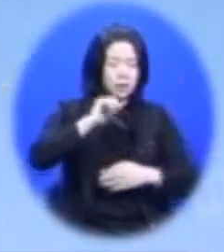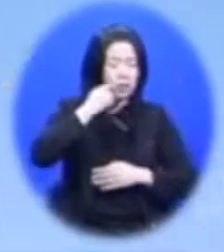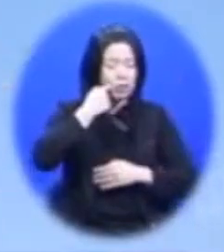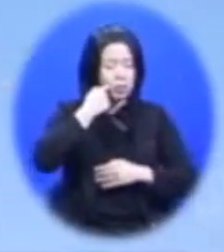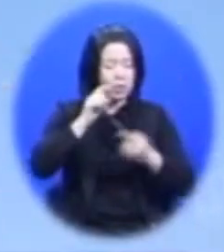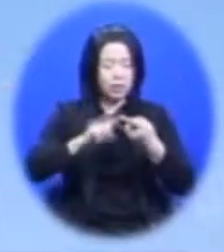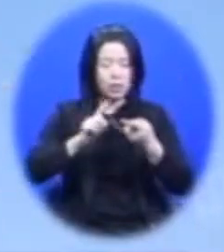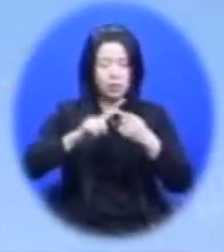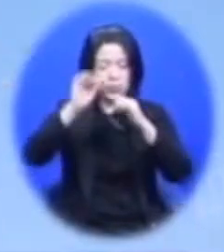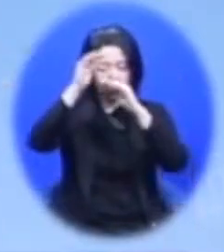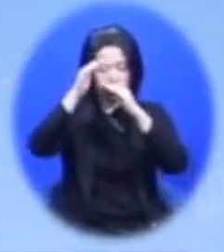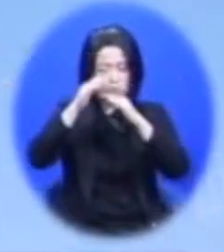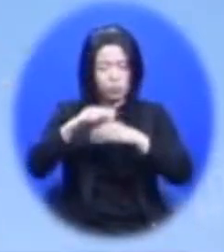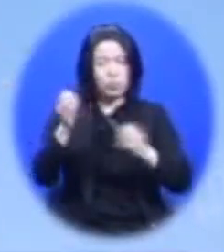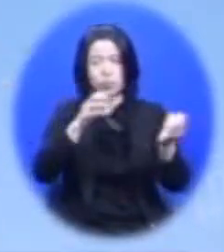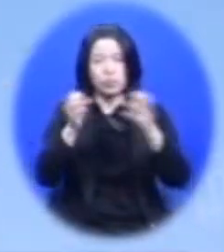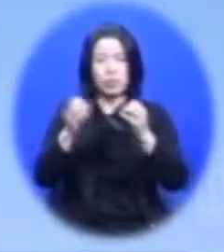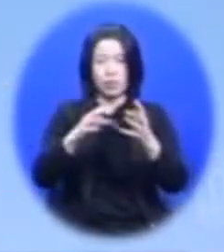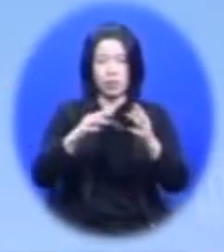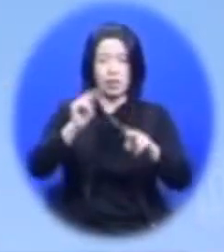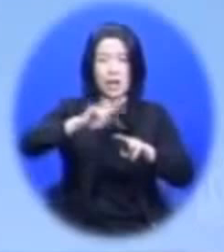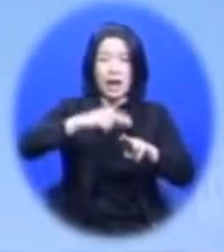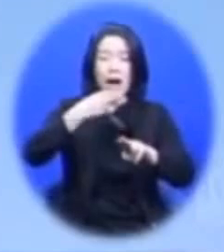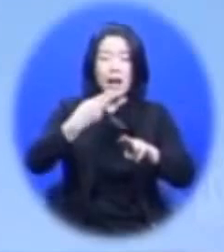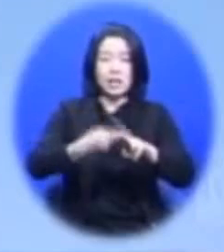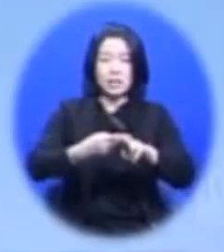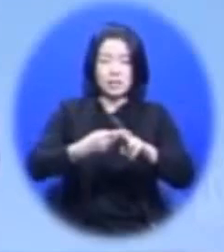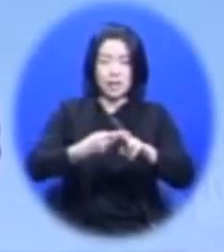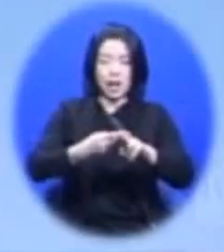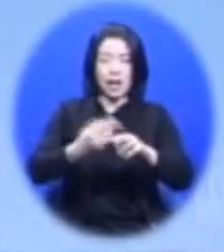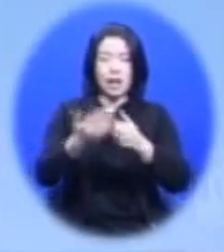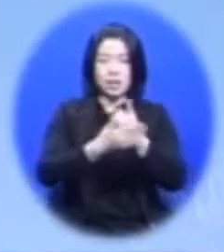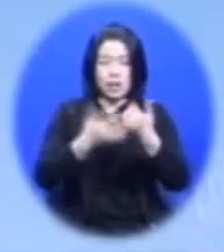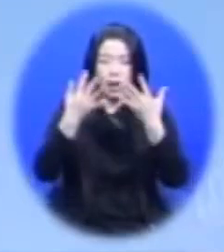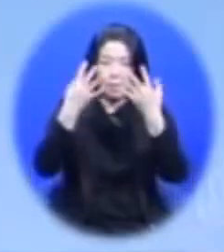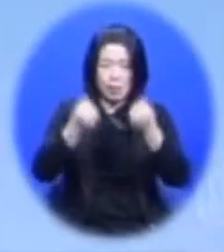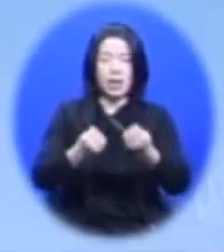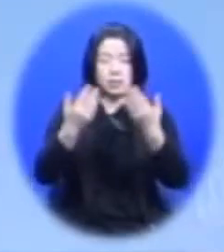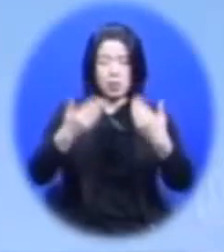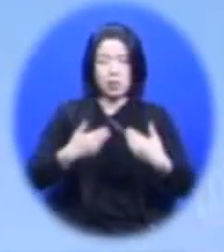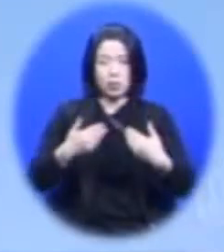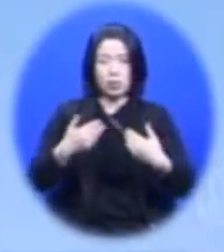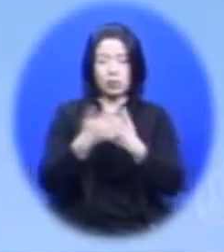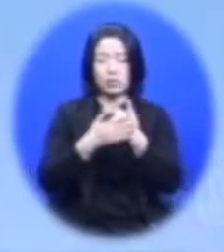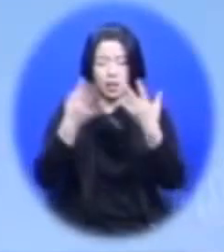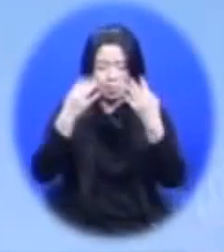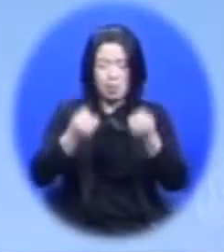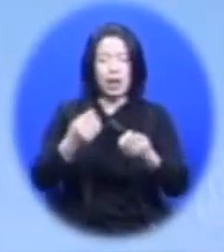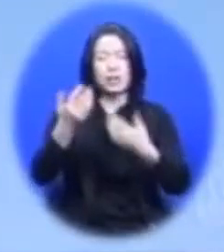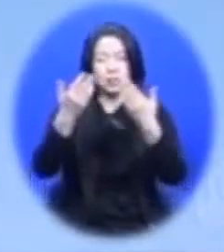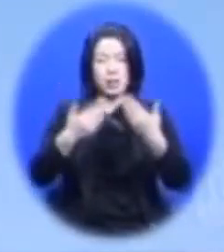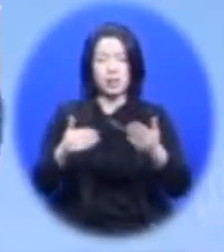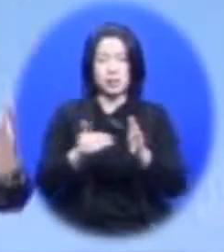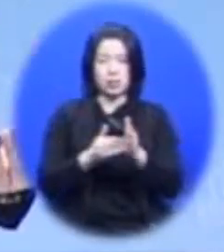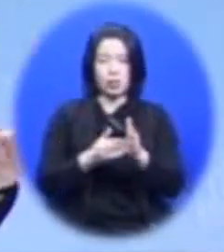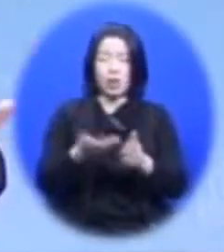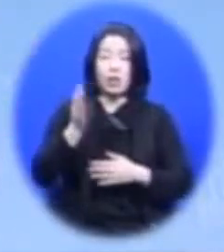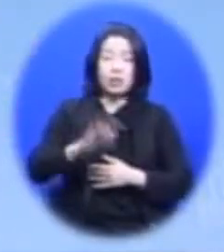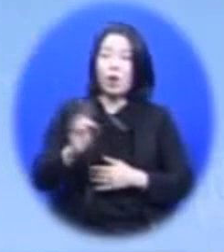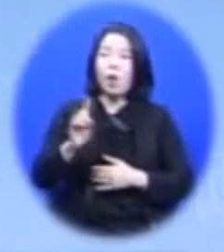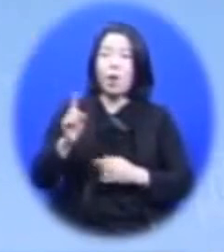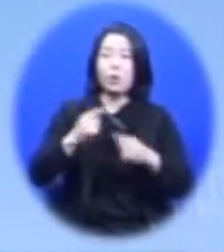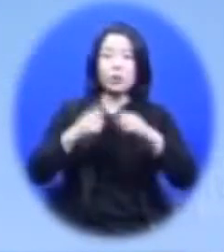이야기를 하세요. 은사도 많이 받았고 은혜도 많이 받았던 분입니다. 그런데 어느